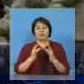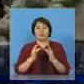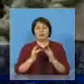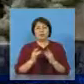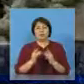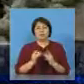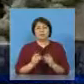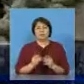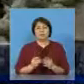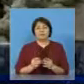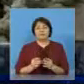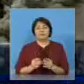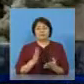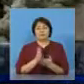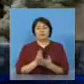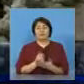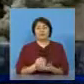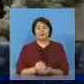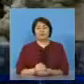қосымшасы орнатылған.